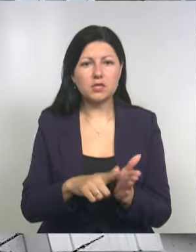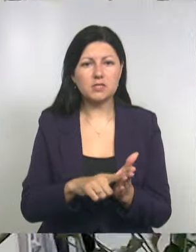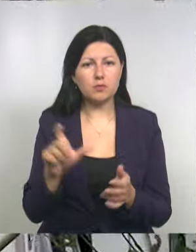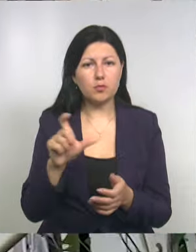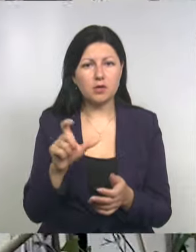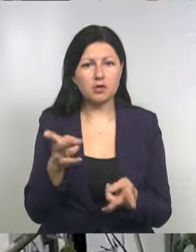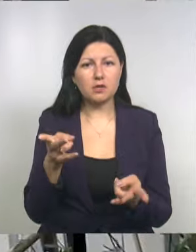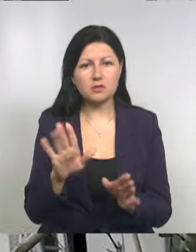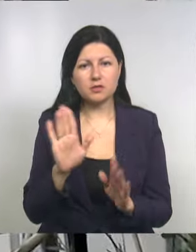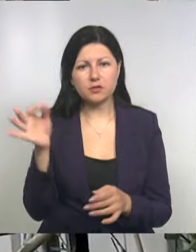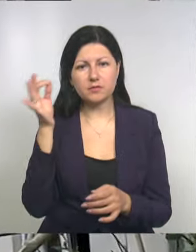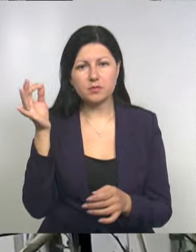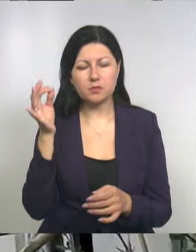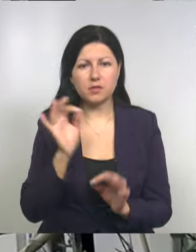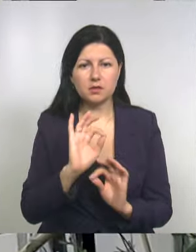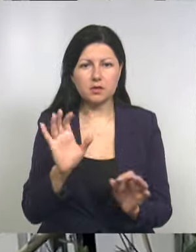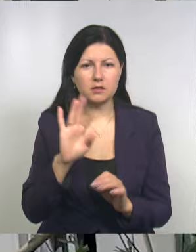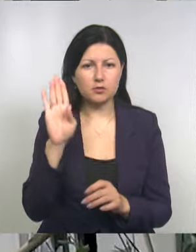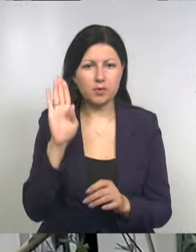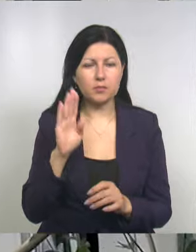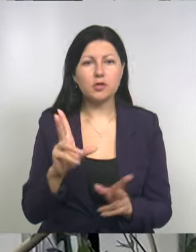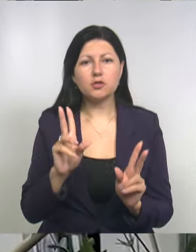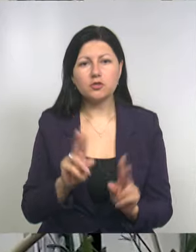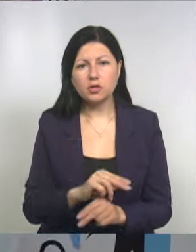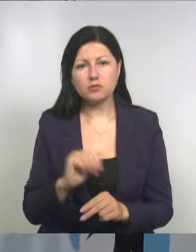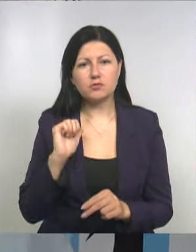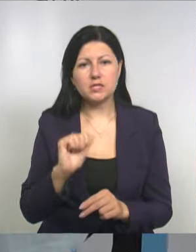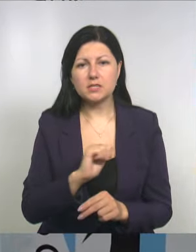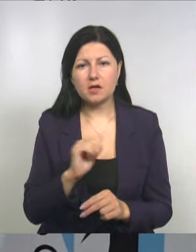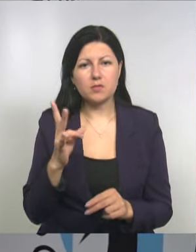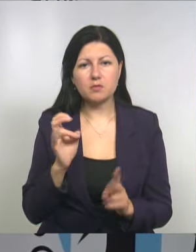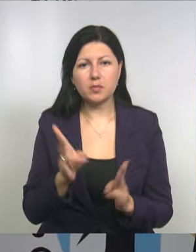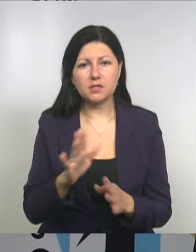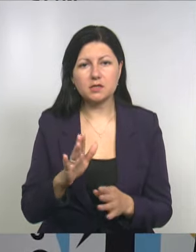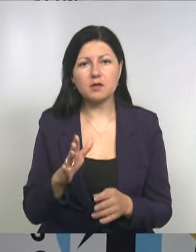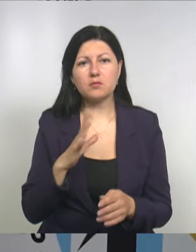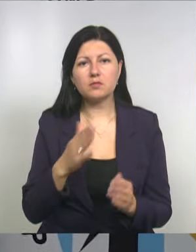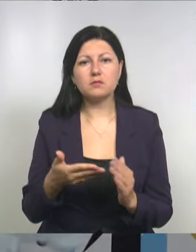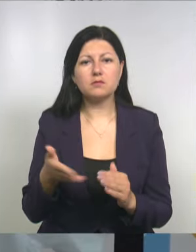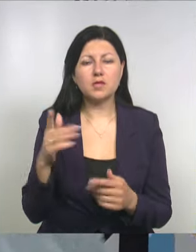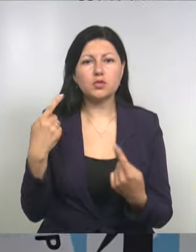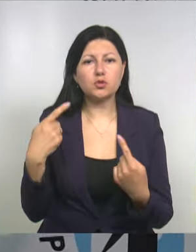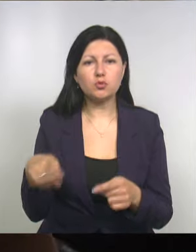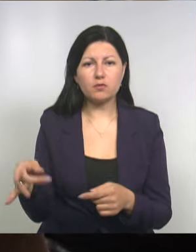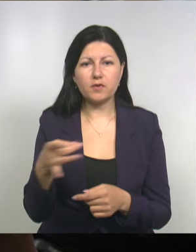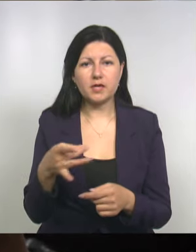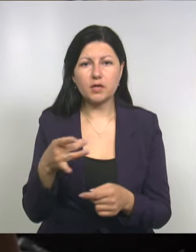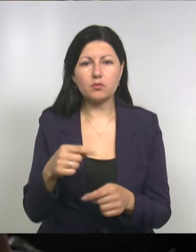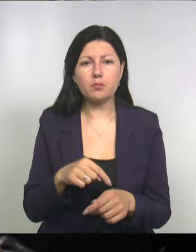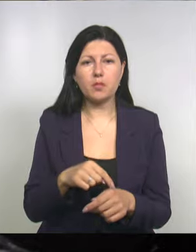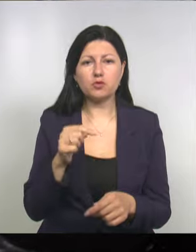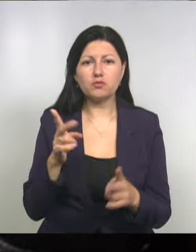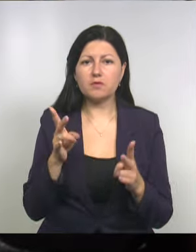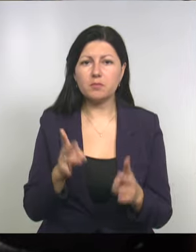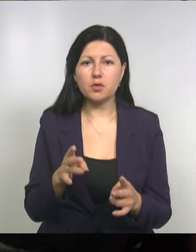лишь воспоминания, делится парень. К счастью, сами супруги не пострадали. В тот роковой день они возвращались из другого региона и, будто почувствовав